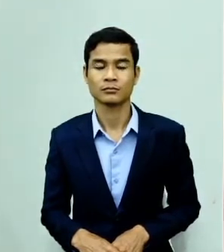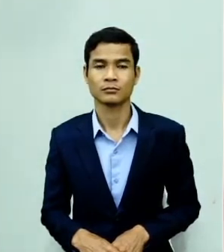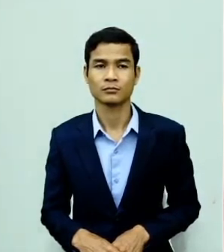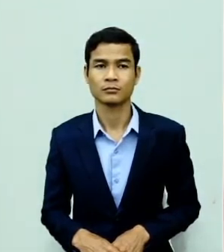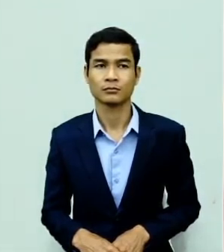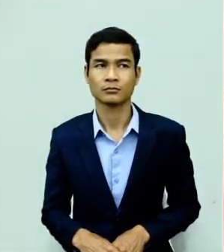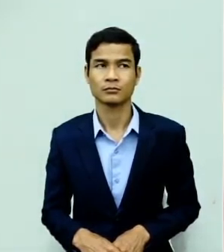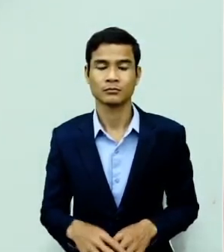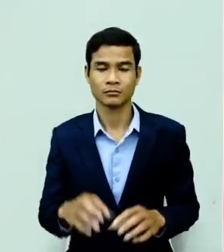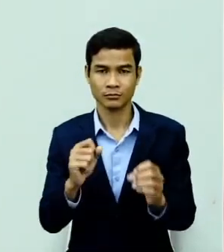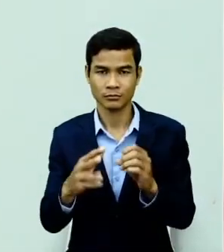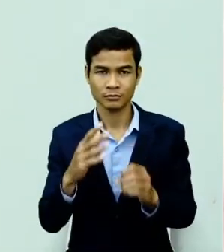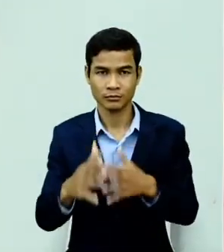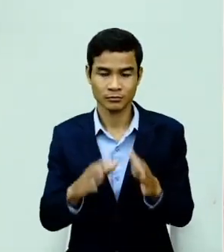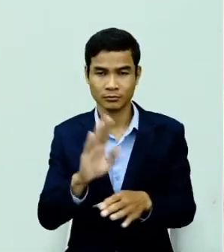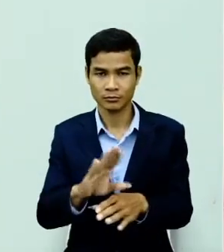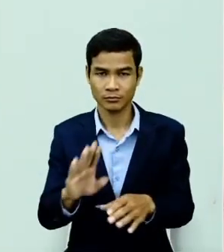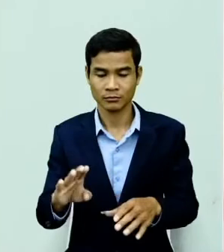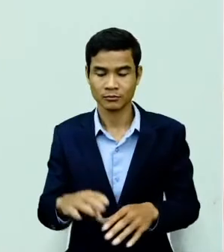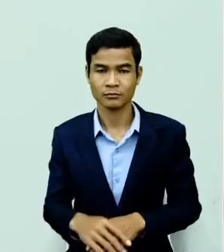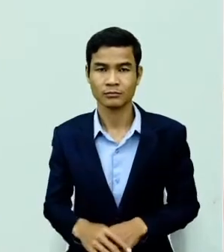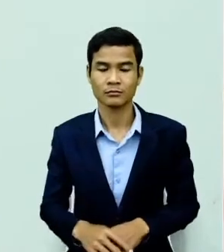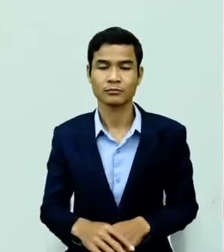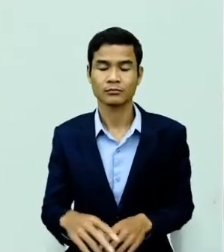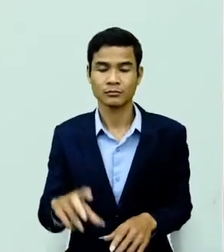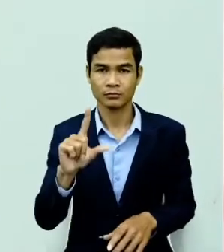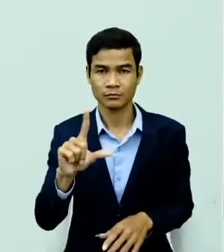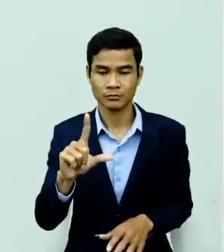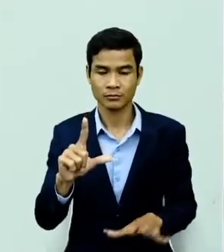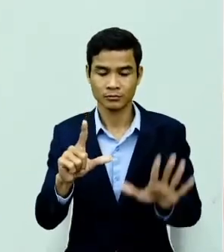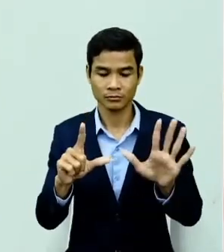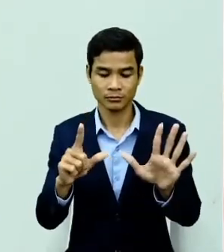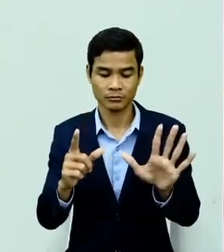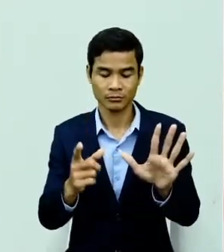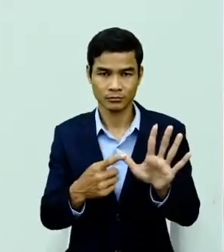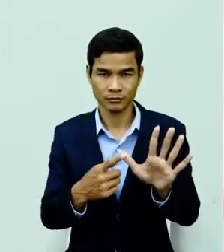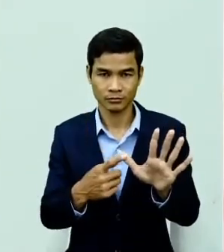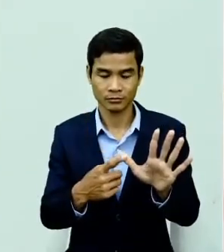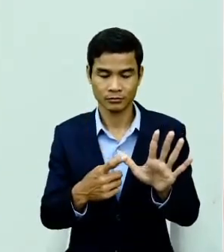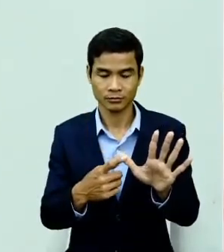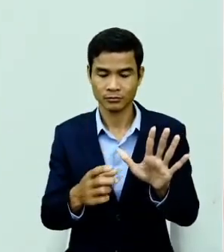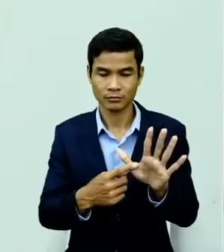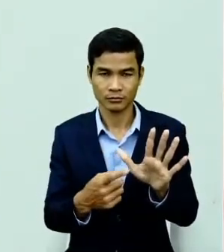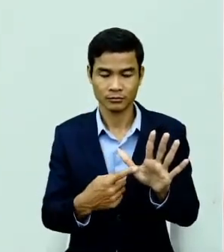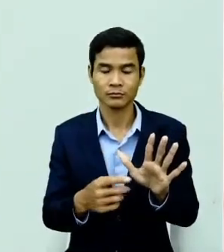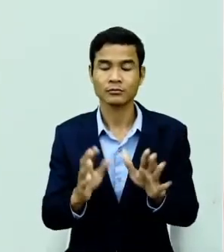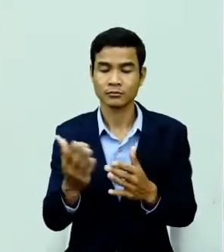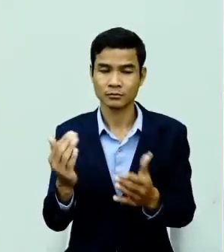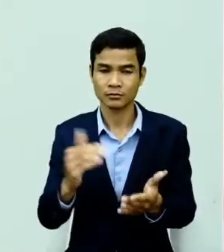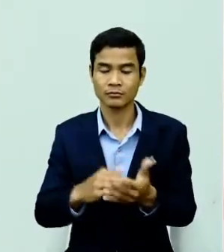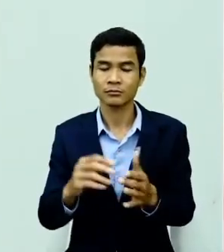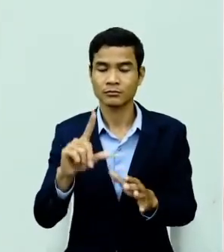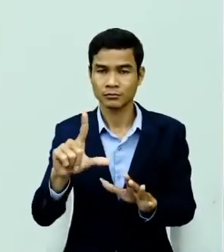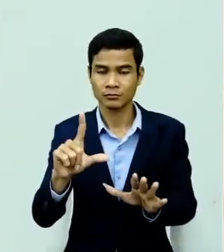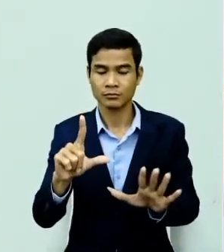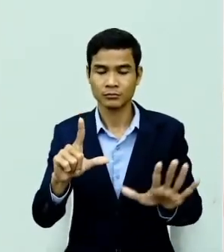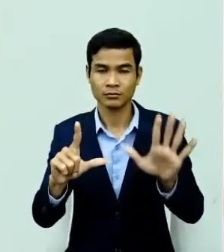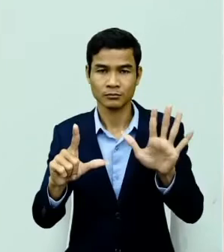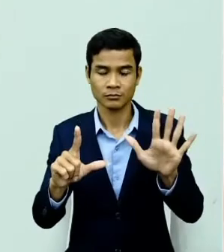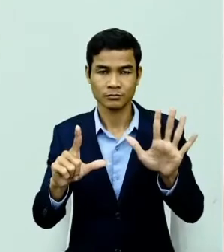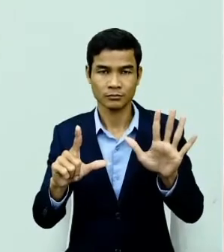ចាចាប់ផ្ដើមអានចាប់ផ្ដើមចអ៊ីជីចាអានដងទៀត